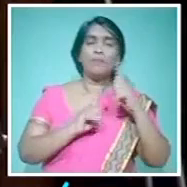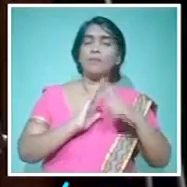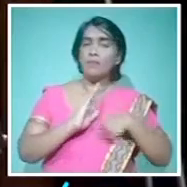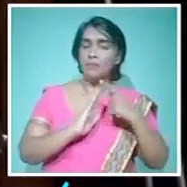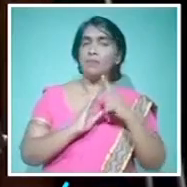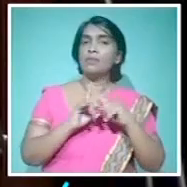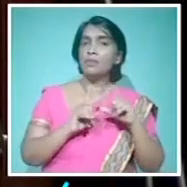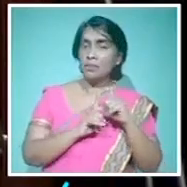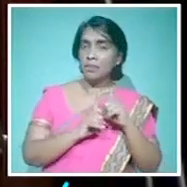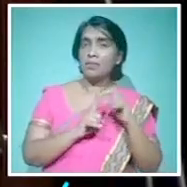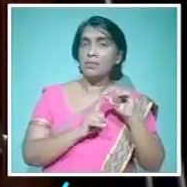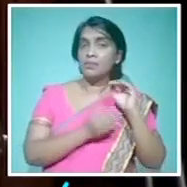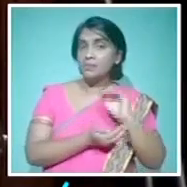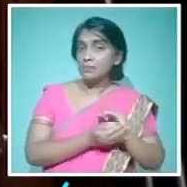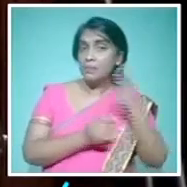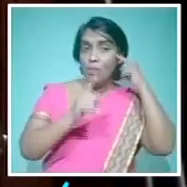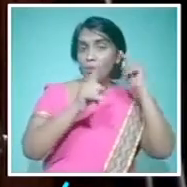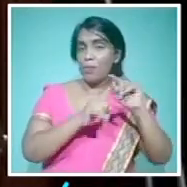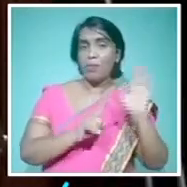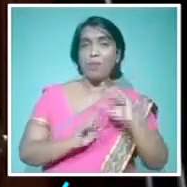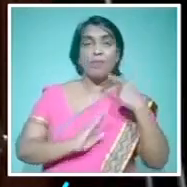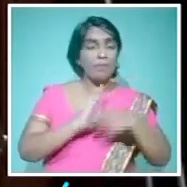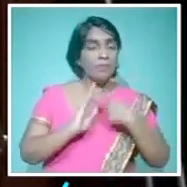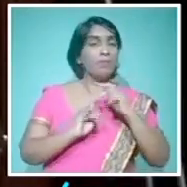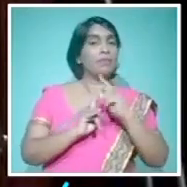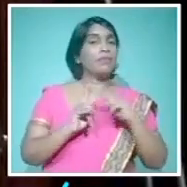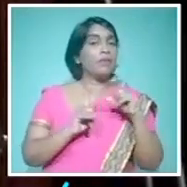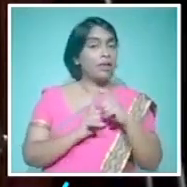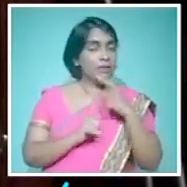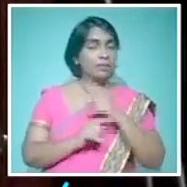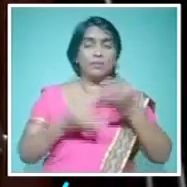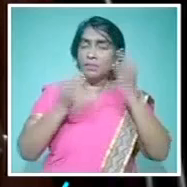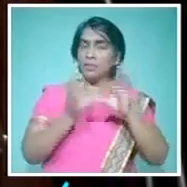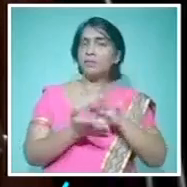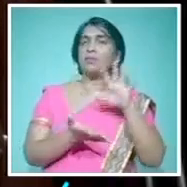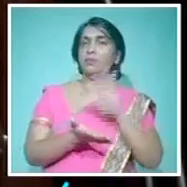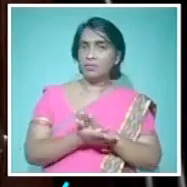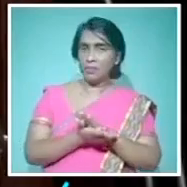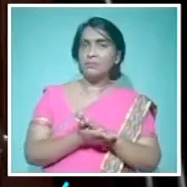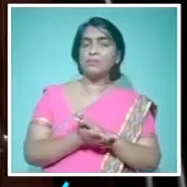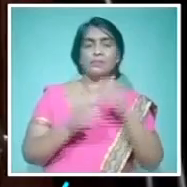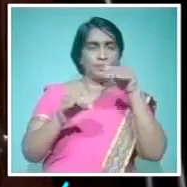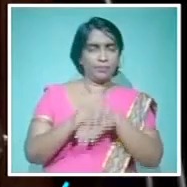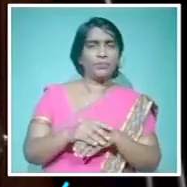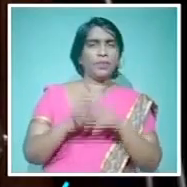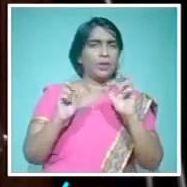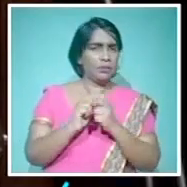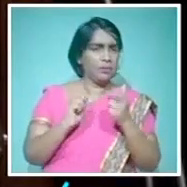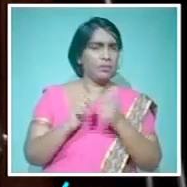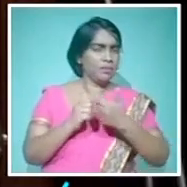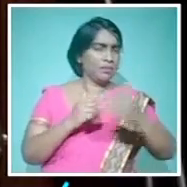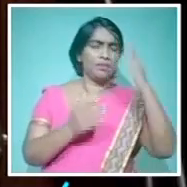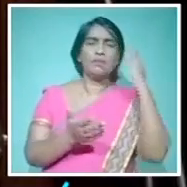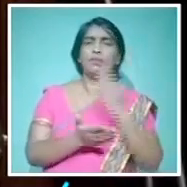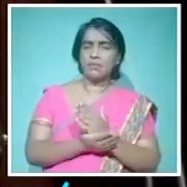අධ්‍යාපනය පෞද්ගලීකරණය කිරීමක් ගැන මේ මම කතා කරන්නේ මේ රටේ අධ්‍යාපනය නිශ්චිත කරන්න නම් මේ වගේ අභ්‍යන්තරික මෙහෙම ගැටුම් ඇති වෙන එක